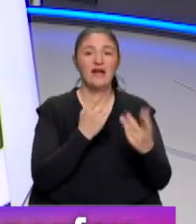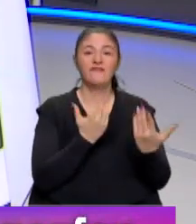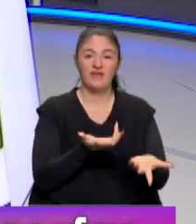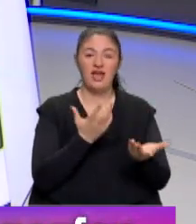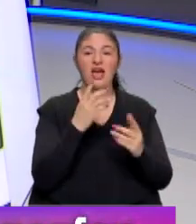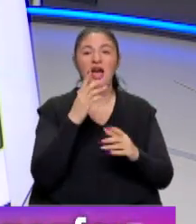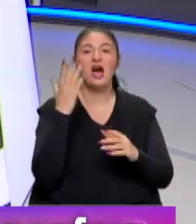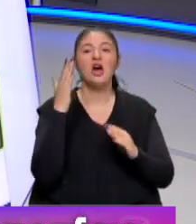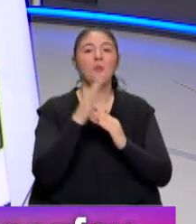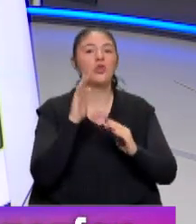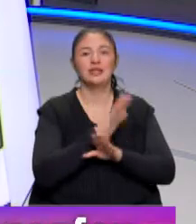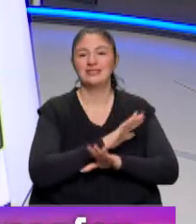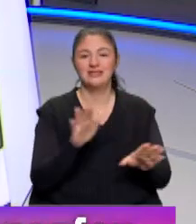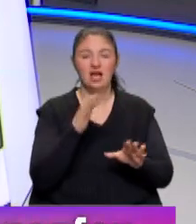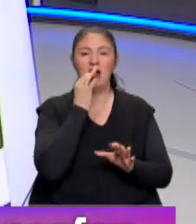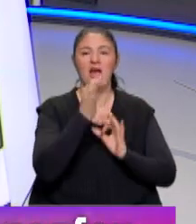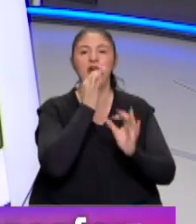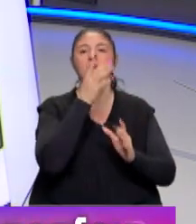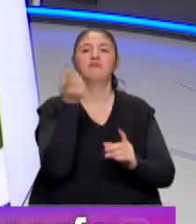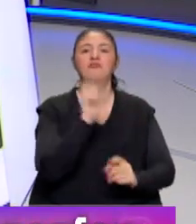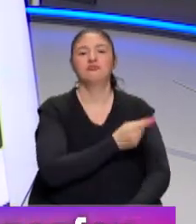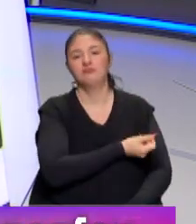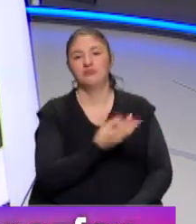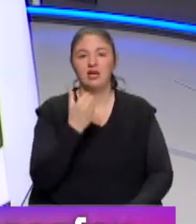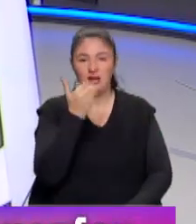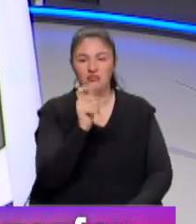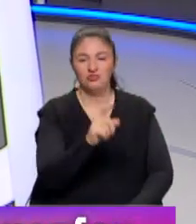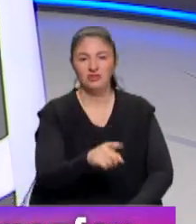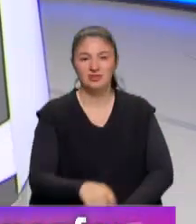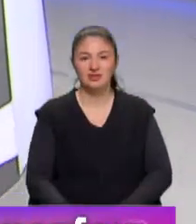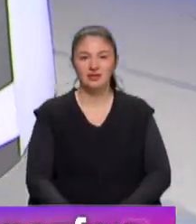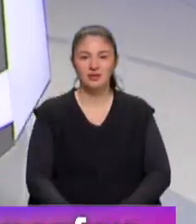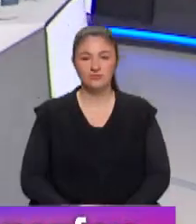ve ara vermeden haberlerimizi peş peşe ekranlarınıza taşıyacağız.